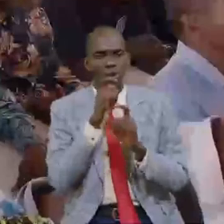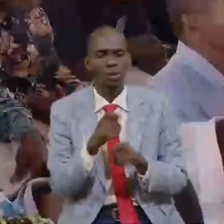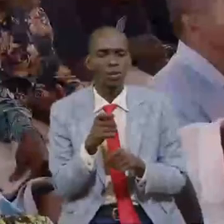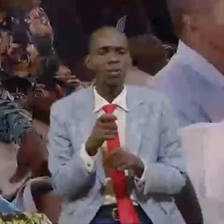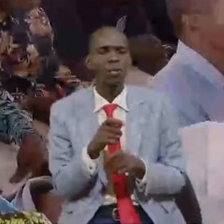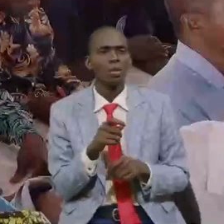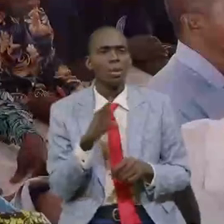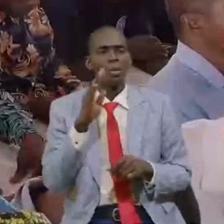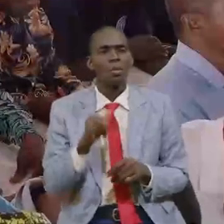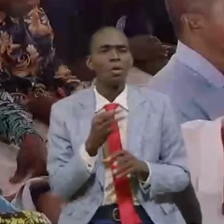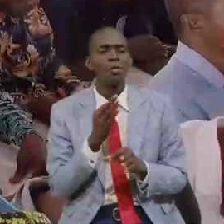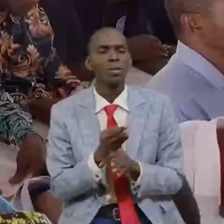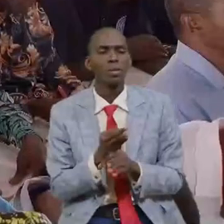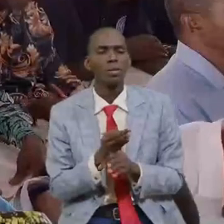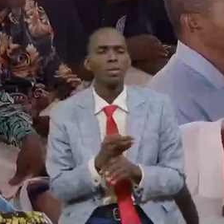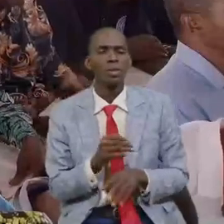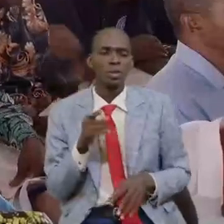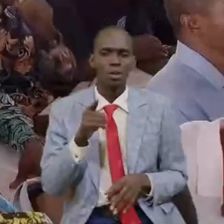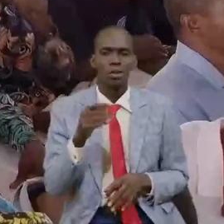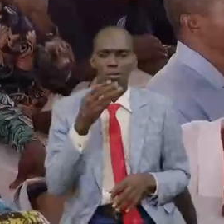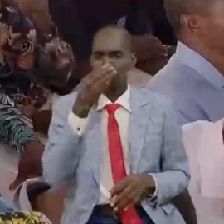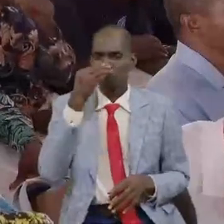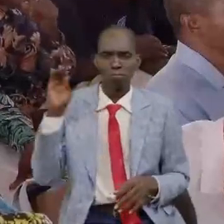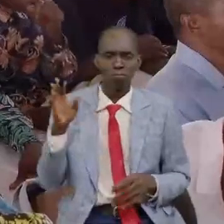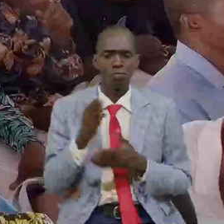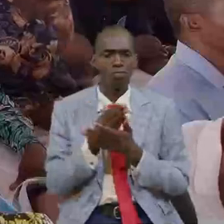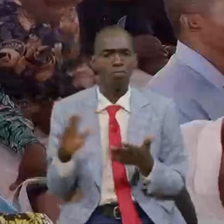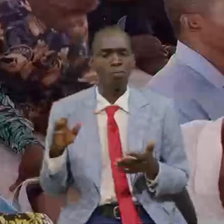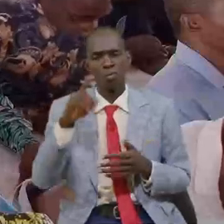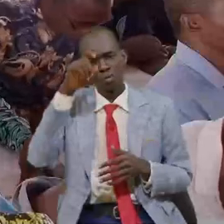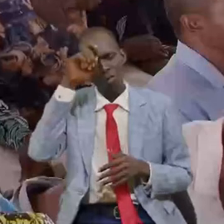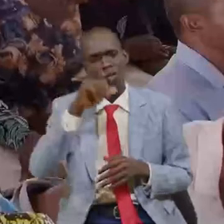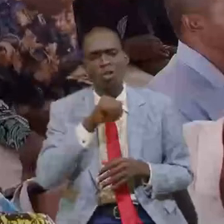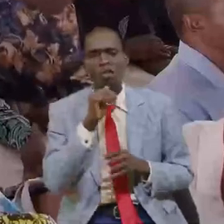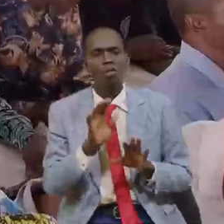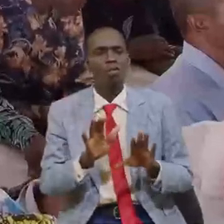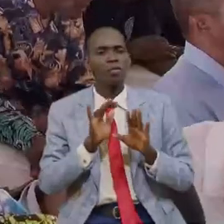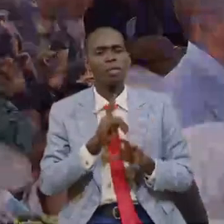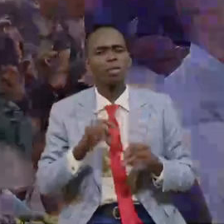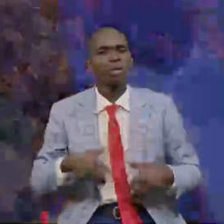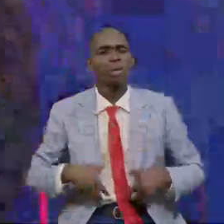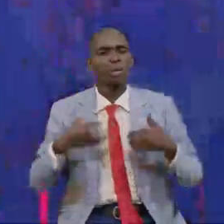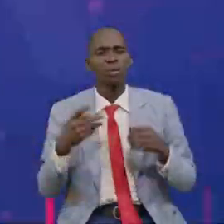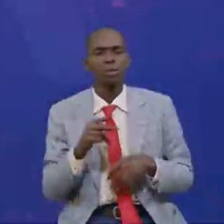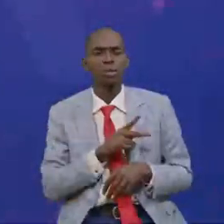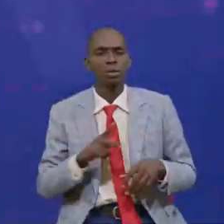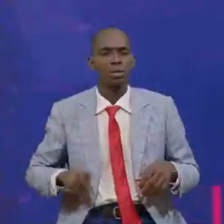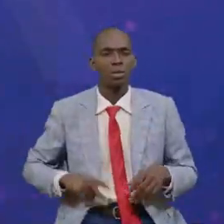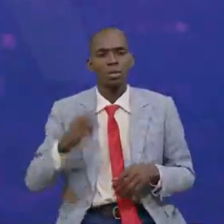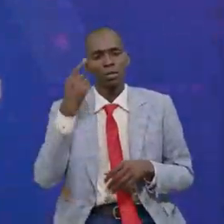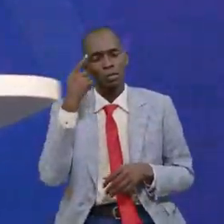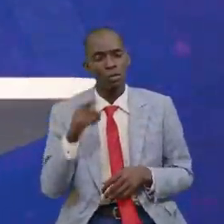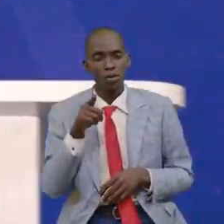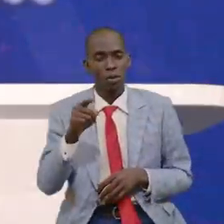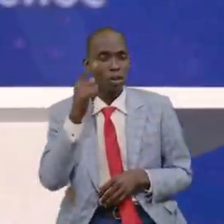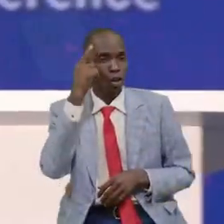Verset 27, c'est par la foi qu'il quitta l'Égypte. Ce n'est pas sans craindre, sans être effrayé de la colère du roi, car